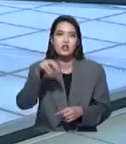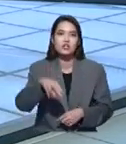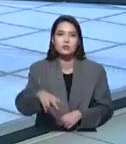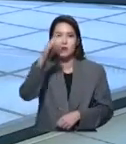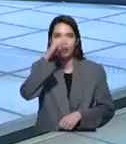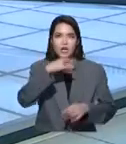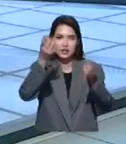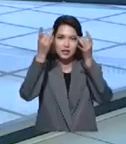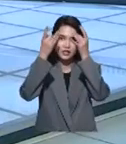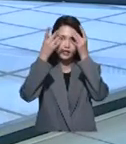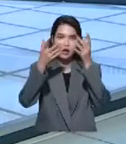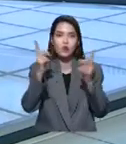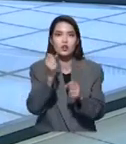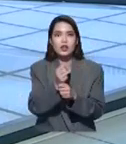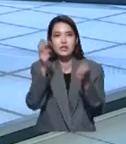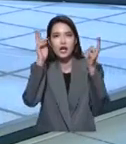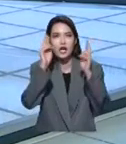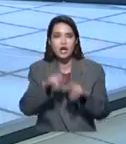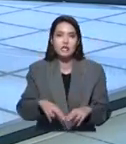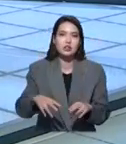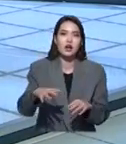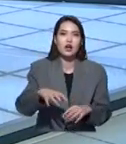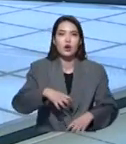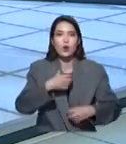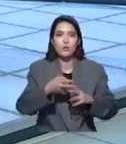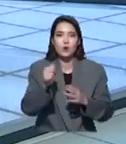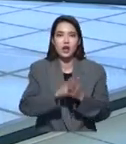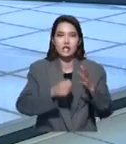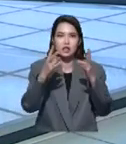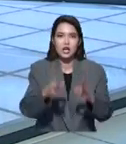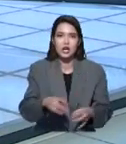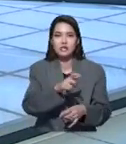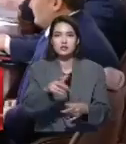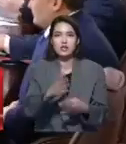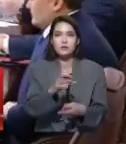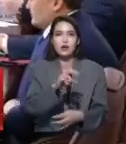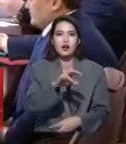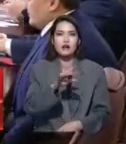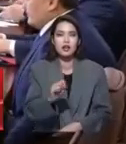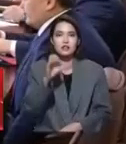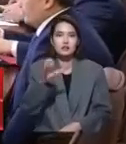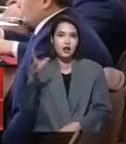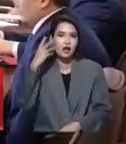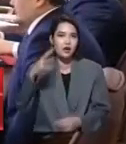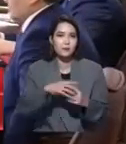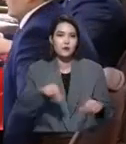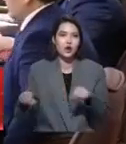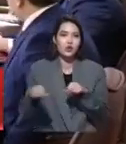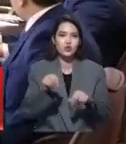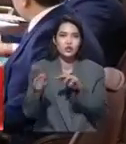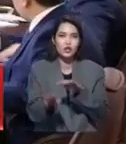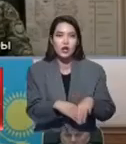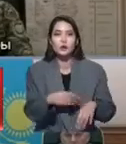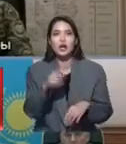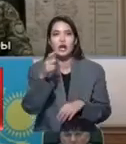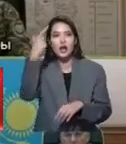нақты не істерін білмей үреге бой алдырған. Осының кесірінен зардап шеккендер бар. Әлихан Смайлов алматыдағы жер сілкінісінен кейін